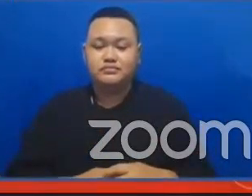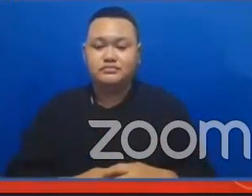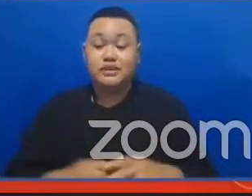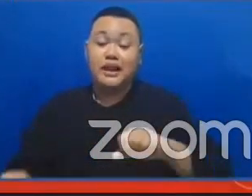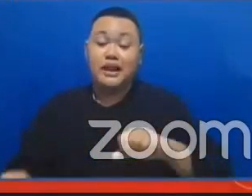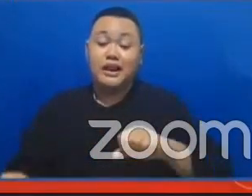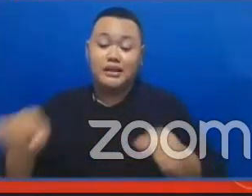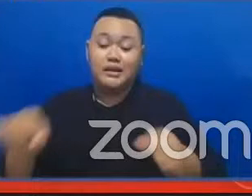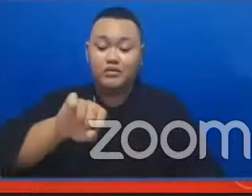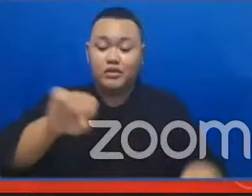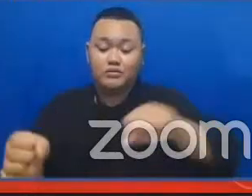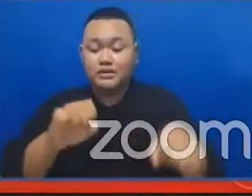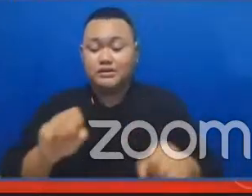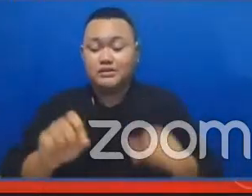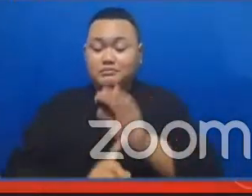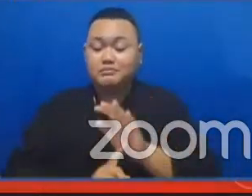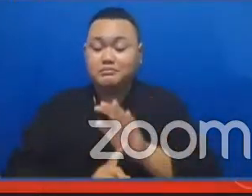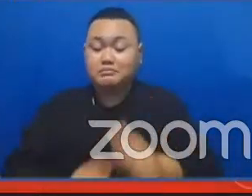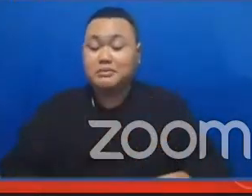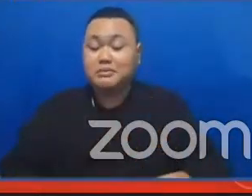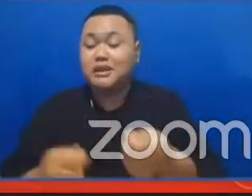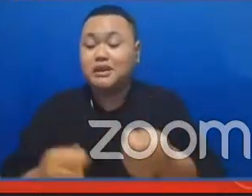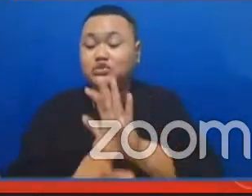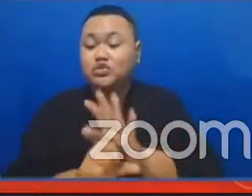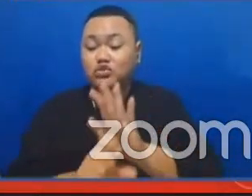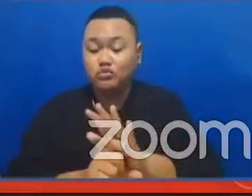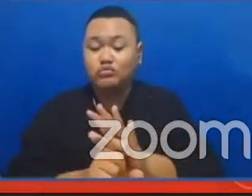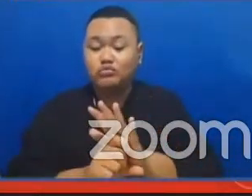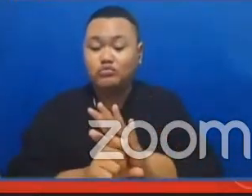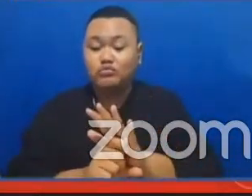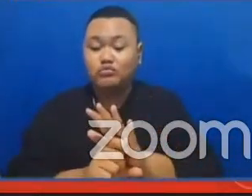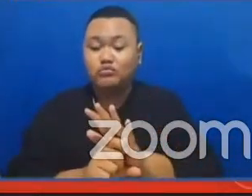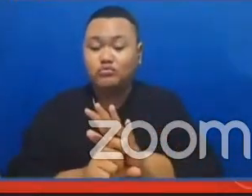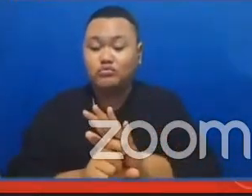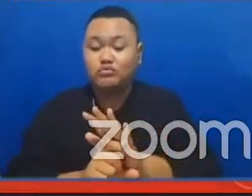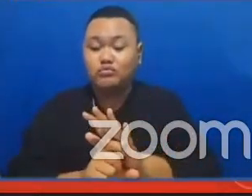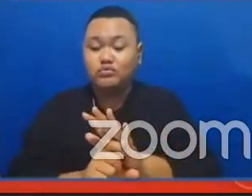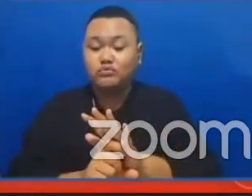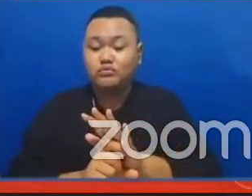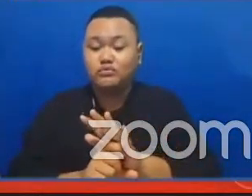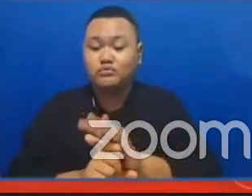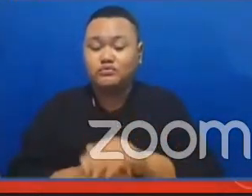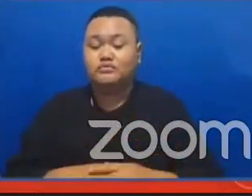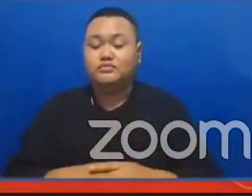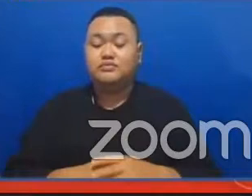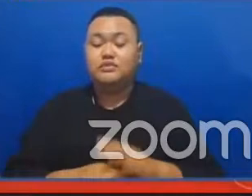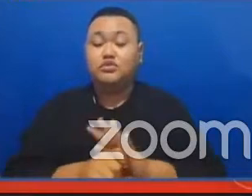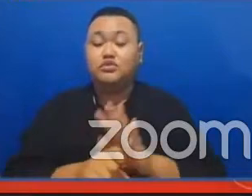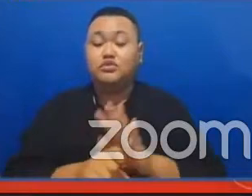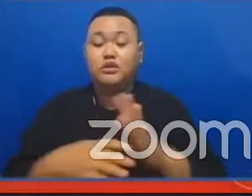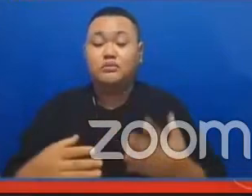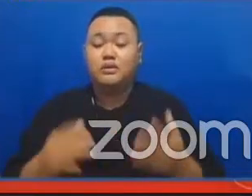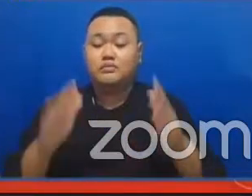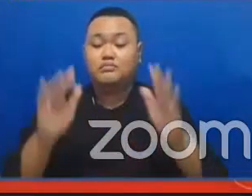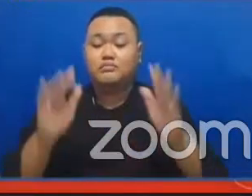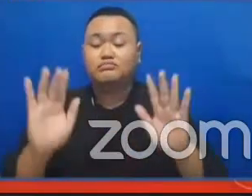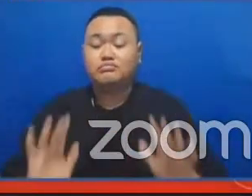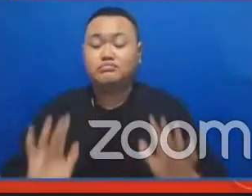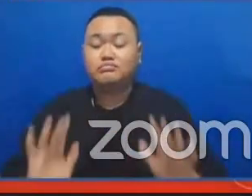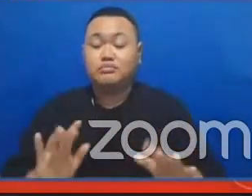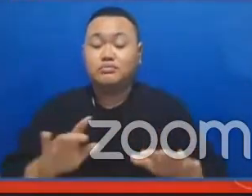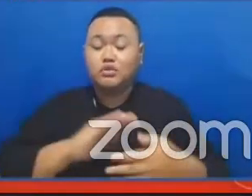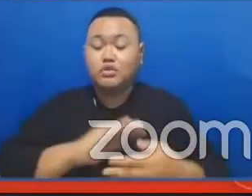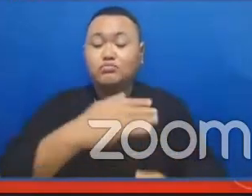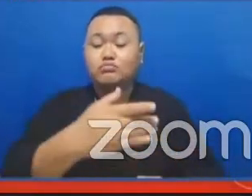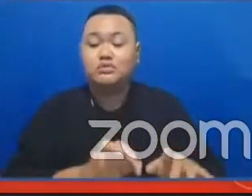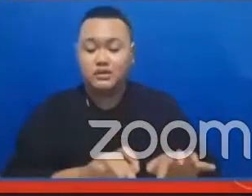simulasi yang merupakan program komputer yang mereproduksi fenomena alam melalui visualisasi